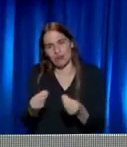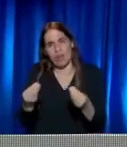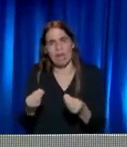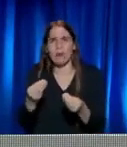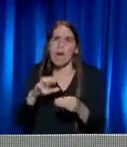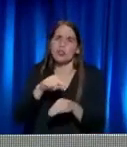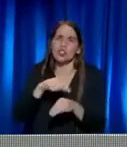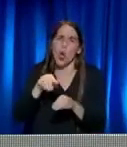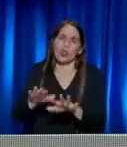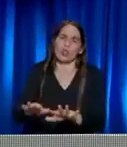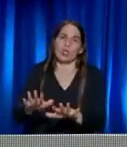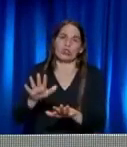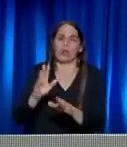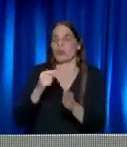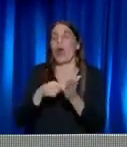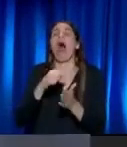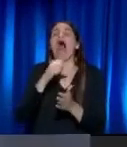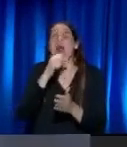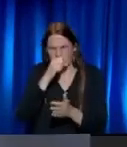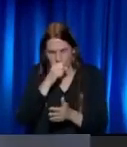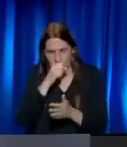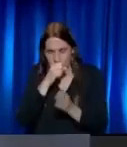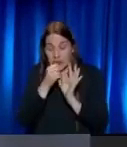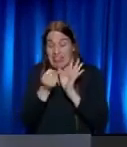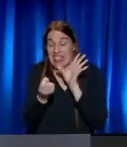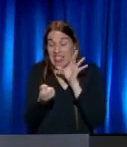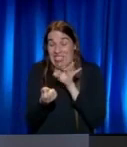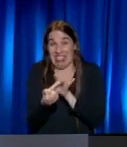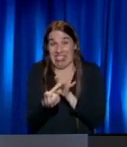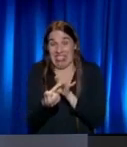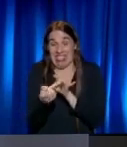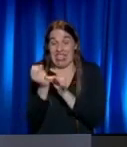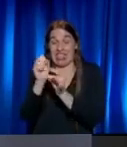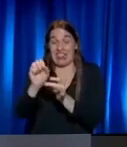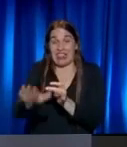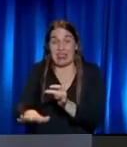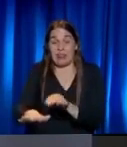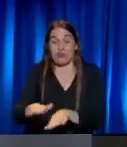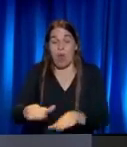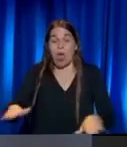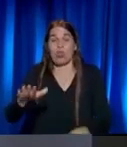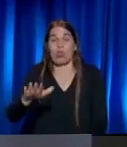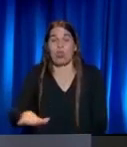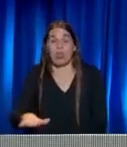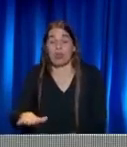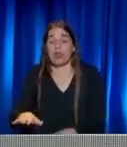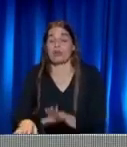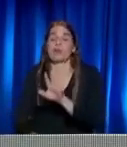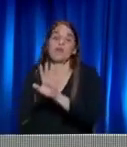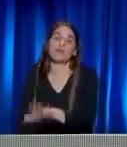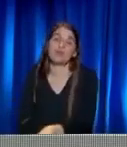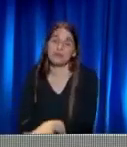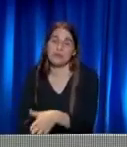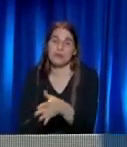כלומר, אם נגיד מישהו יתעטש על היד שלו, נגע בשולחן, ואחרי זה אתה תבוא ותיגע בשולחן, ויש פה קצת וירוס, ותיגע בעיניים או